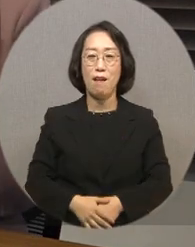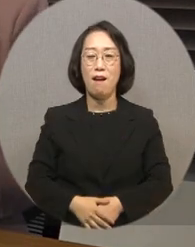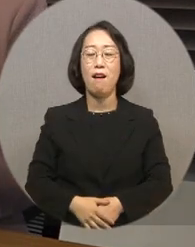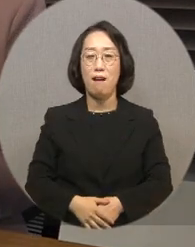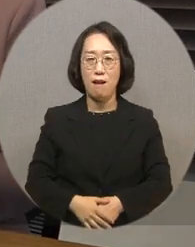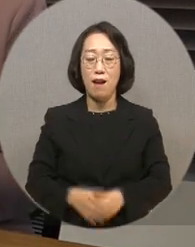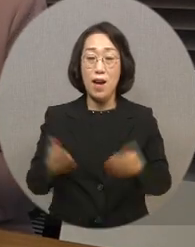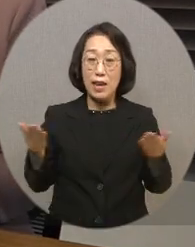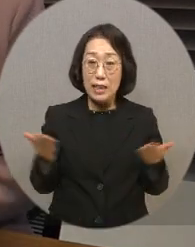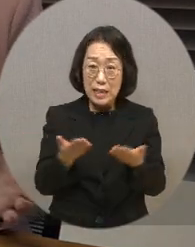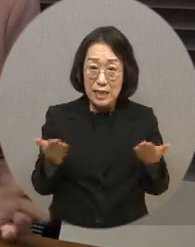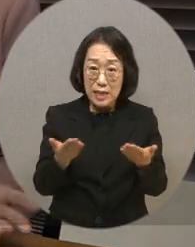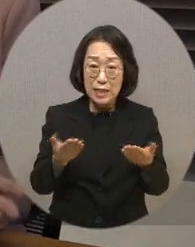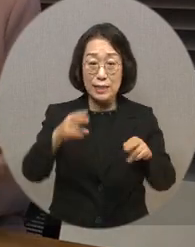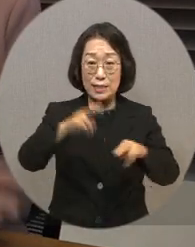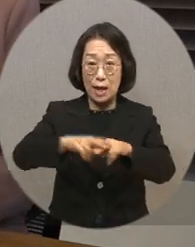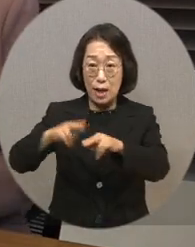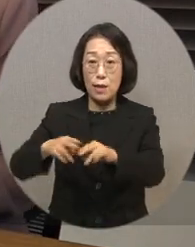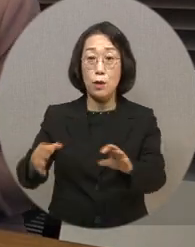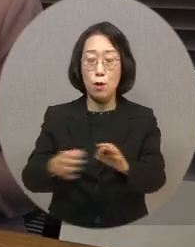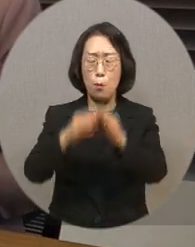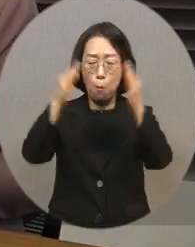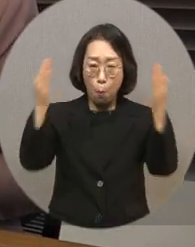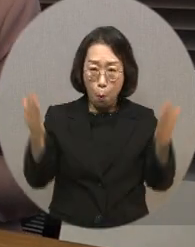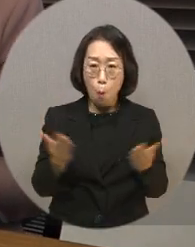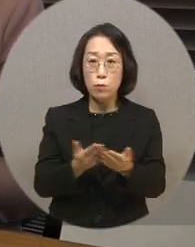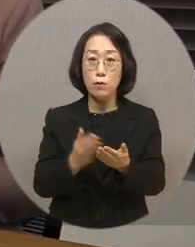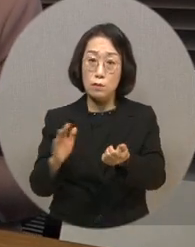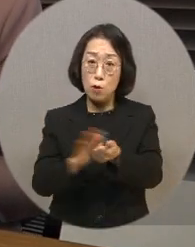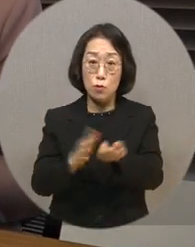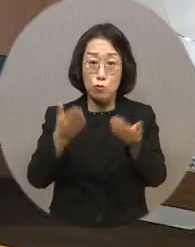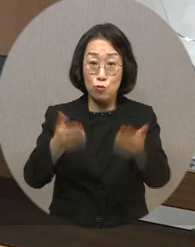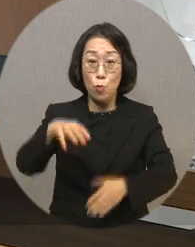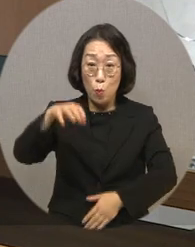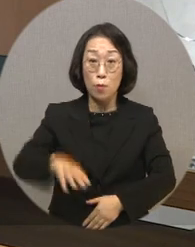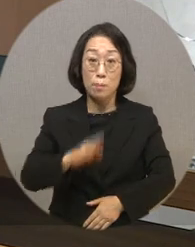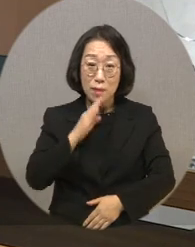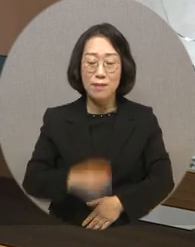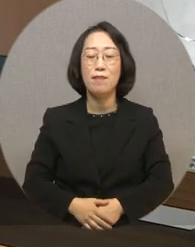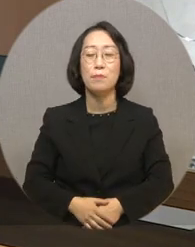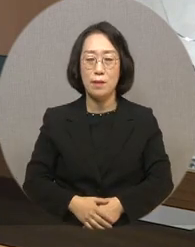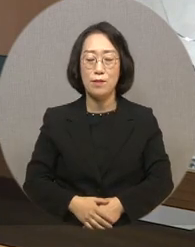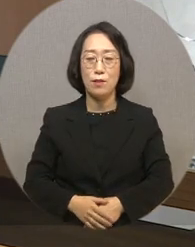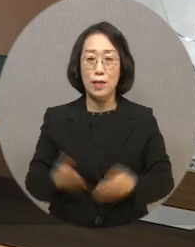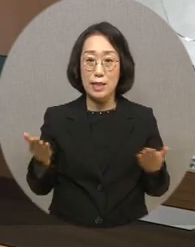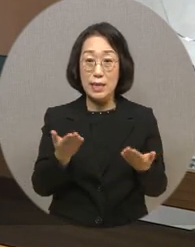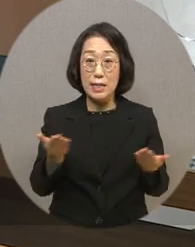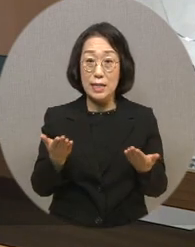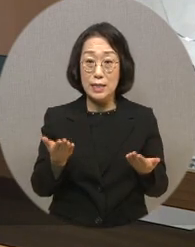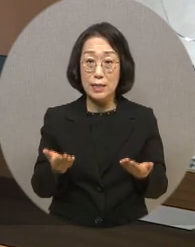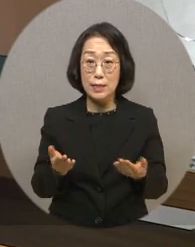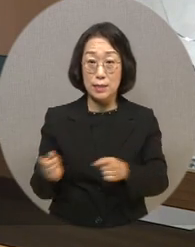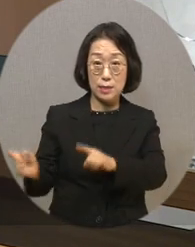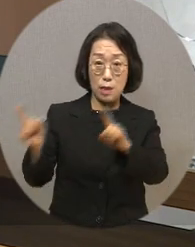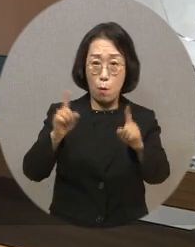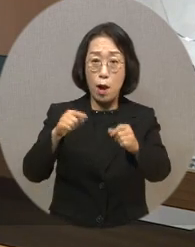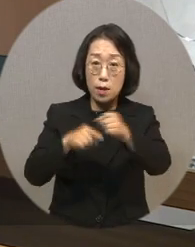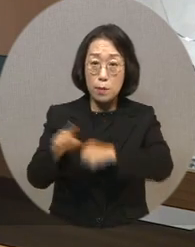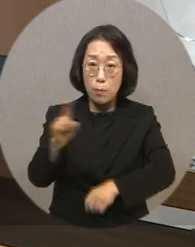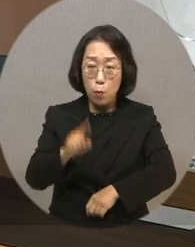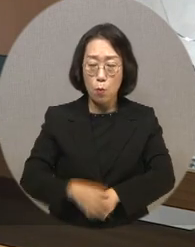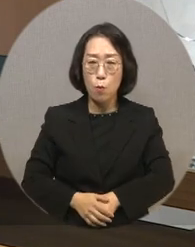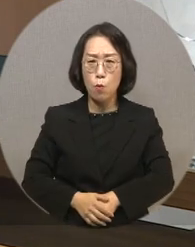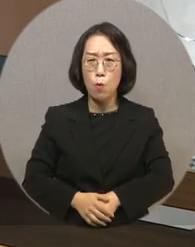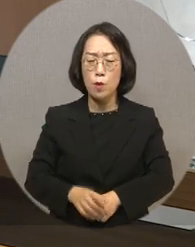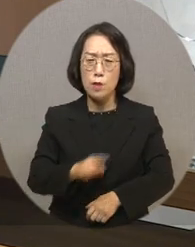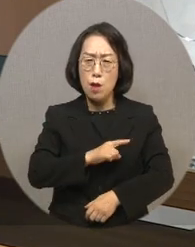이 직업, 일자리에 관련된 모든 일을 하는 곳이군요. 그렇죠. 직업재활의 개념, 그리고 또 그것의